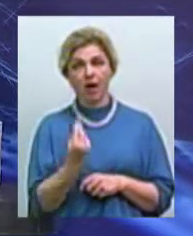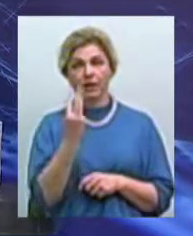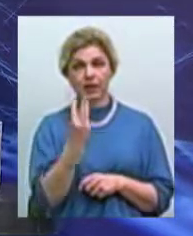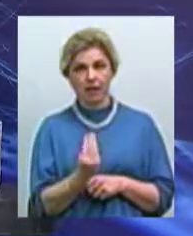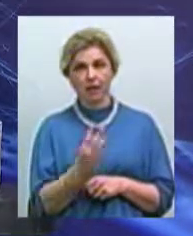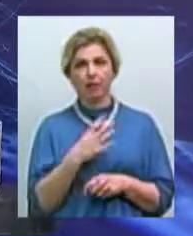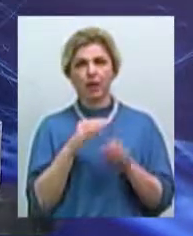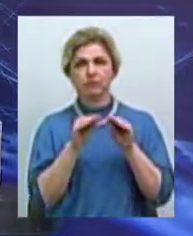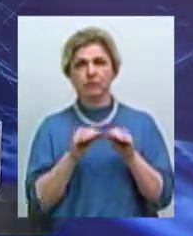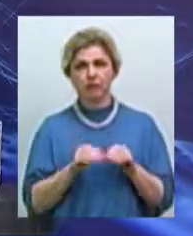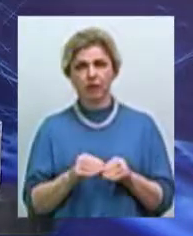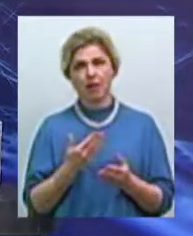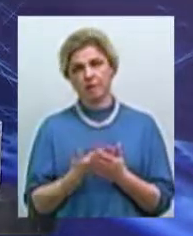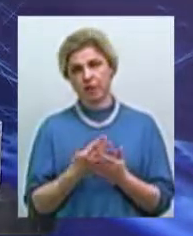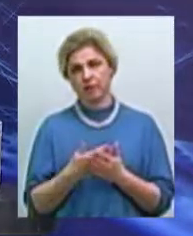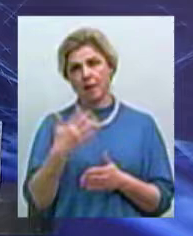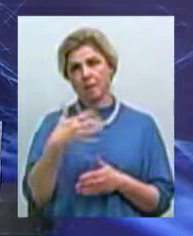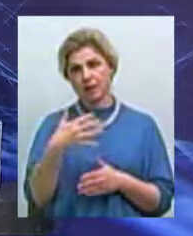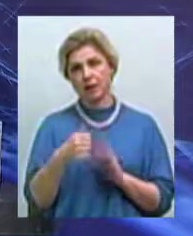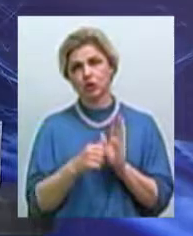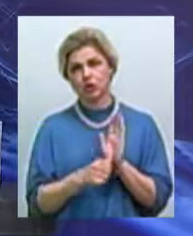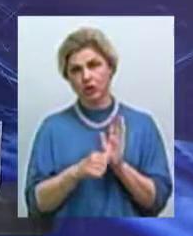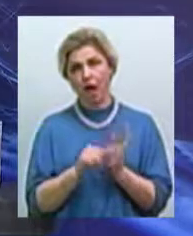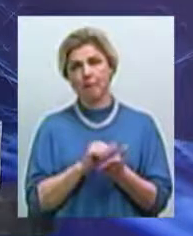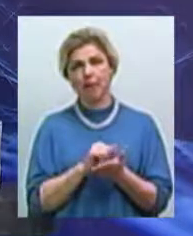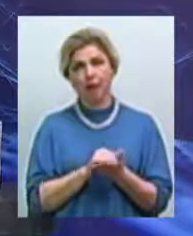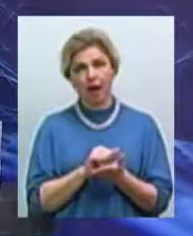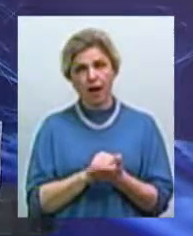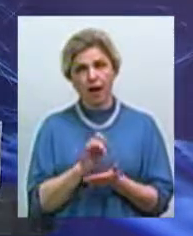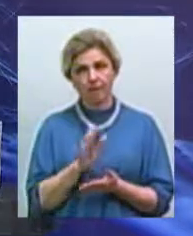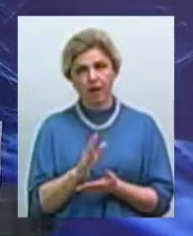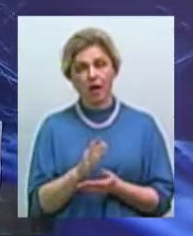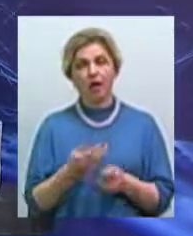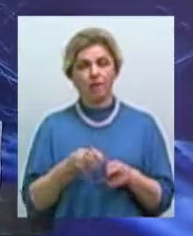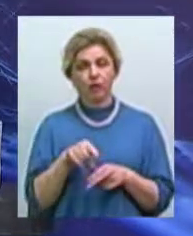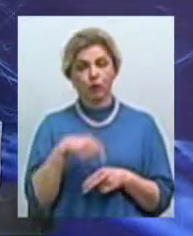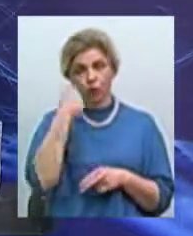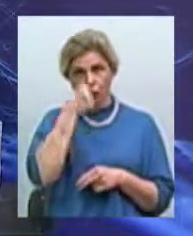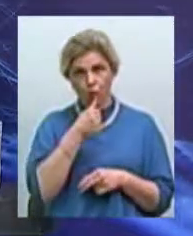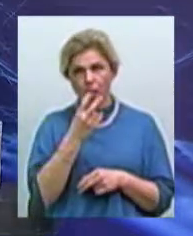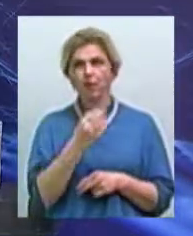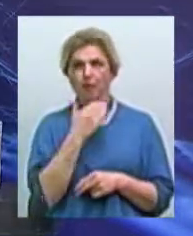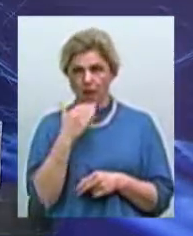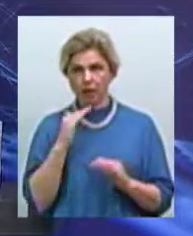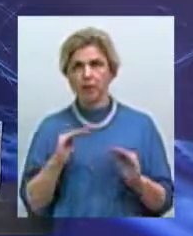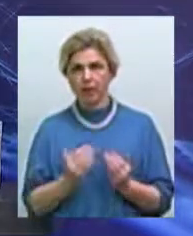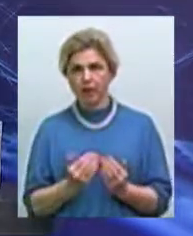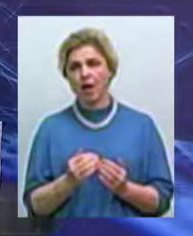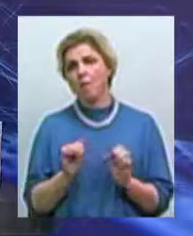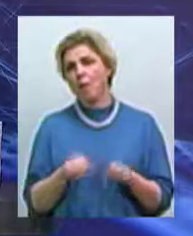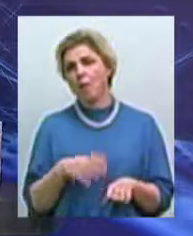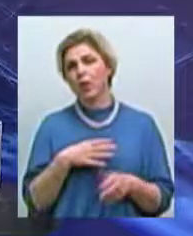було складено в прошлому році десь 50-60 матеріалів. В цьому році вже набагато менше, у нас десь буде до